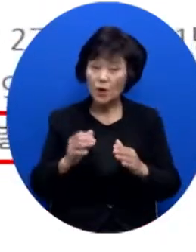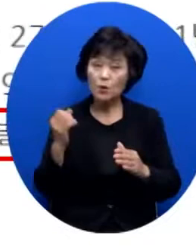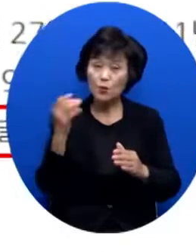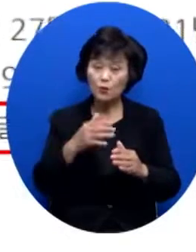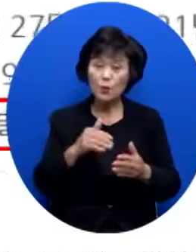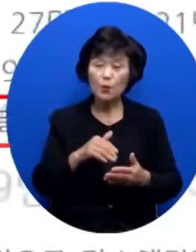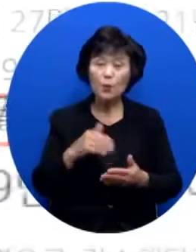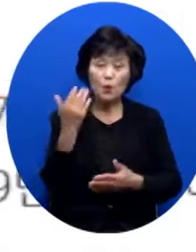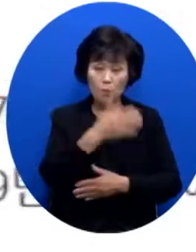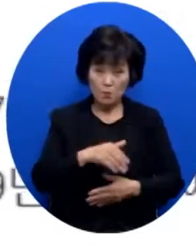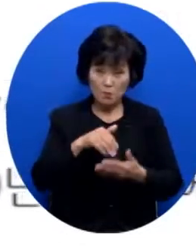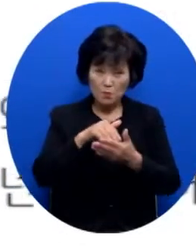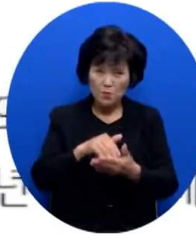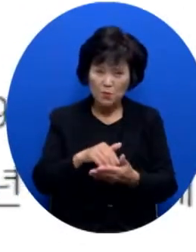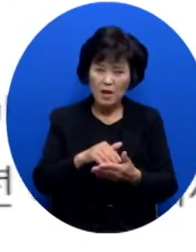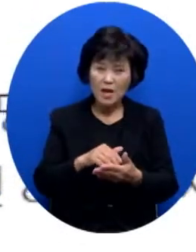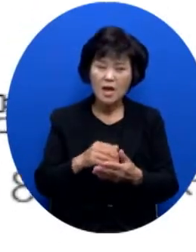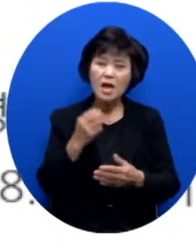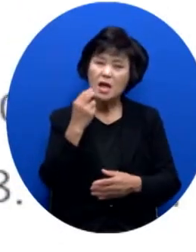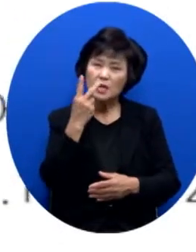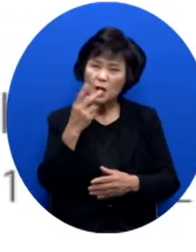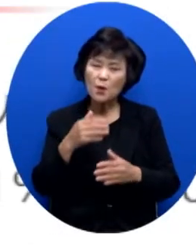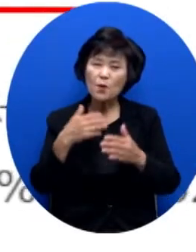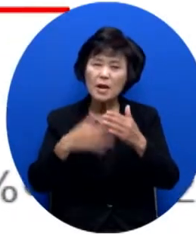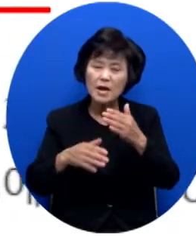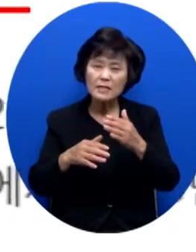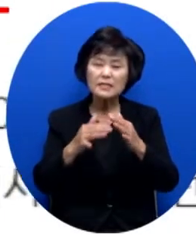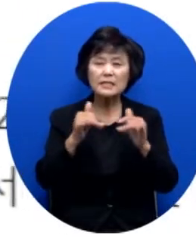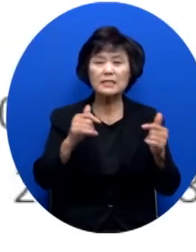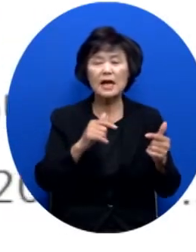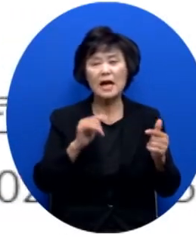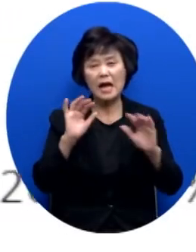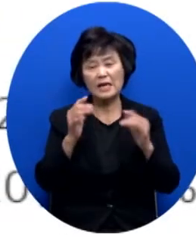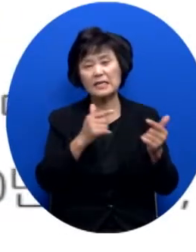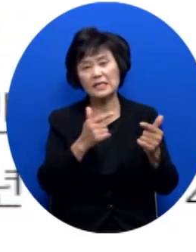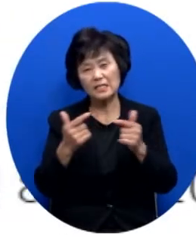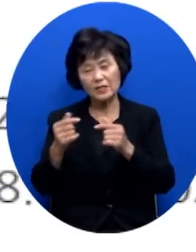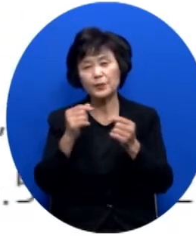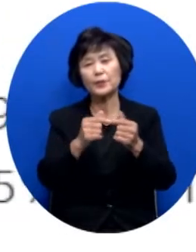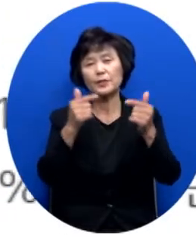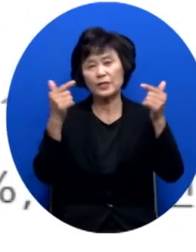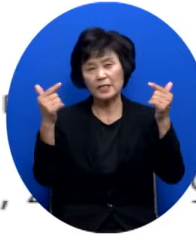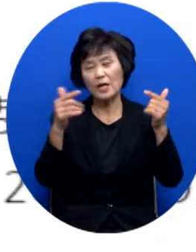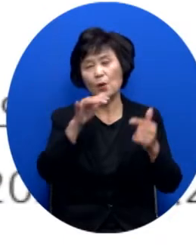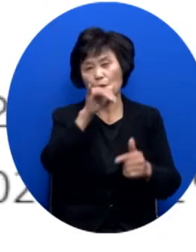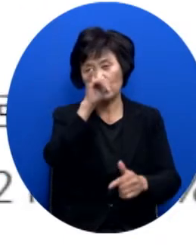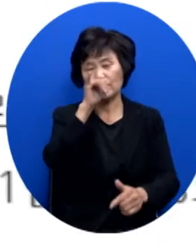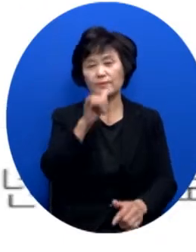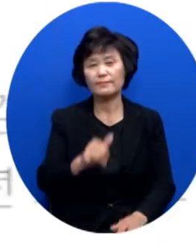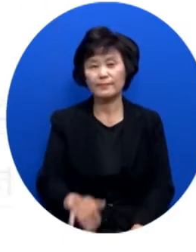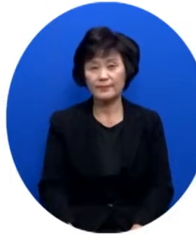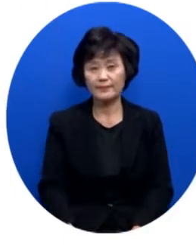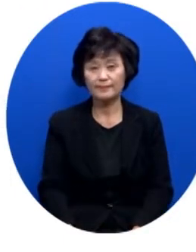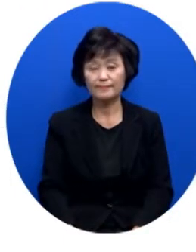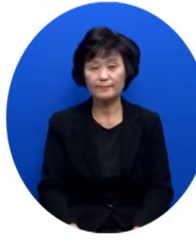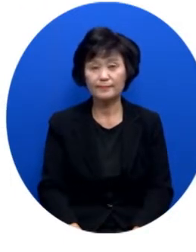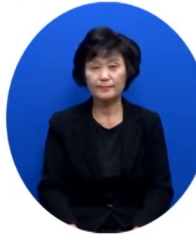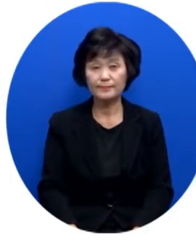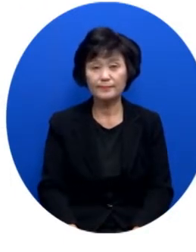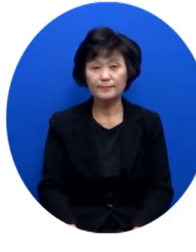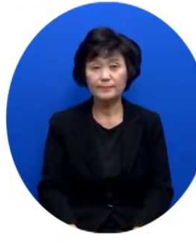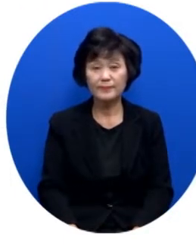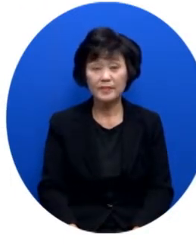발생률은 2019년 6.6%에서 7.2%로 올랐고 조산아 발생률도 1% 넘게 증가한 것으로